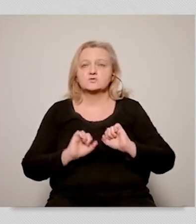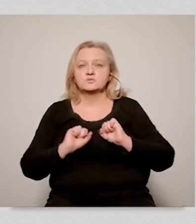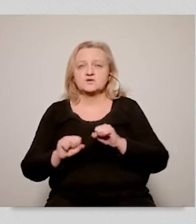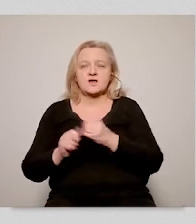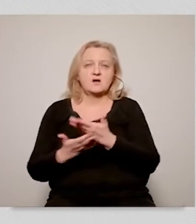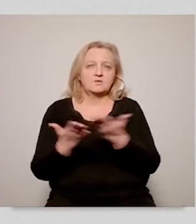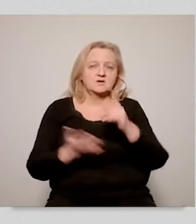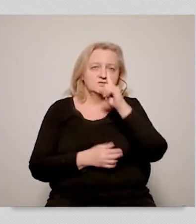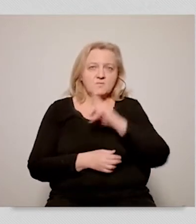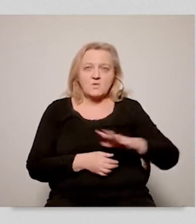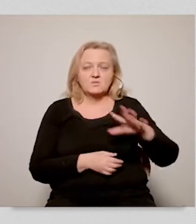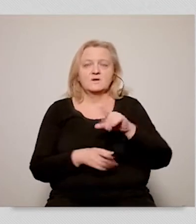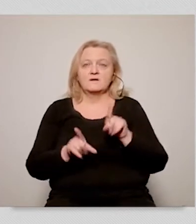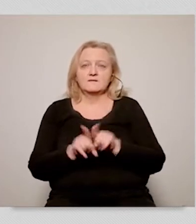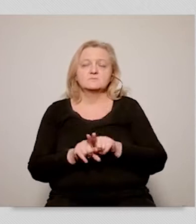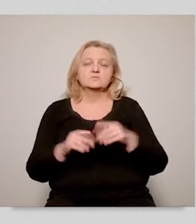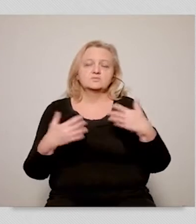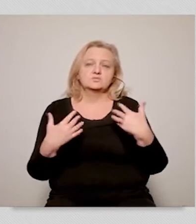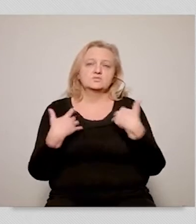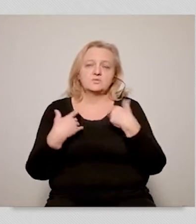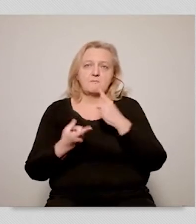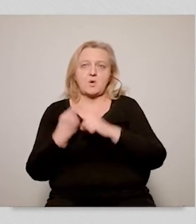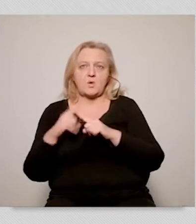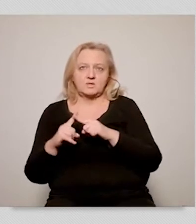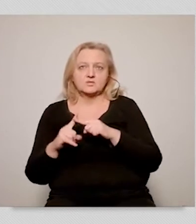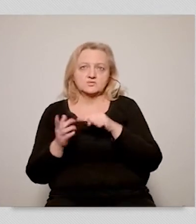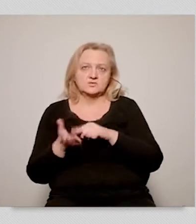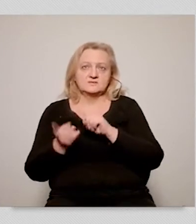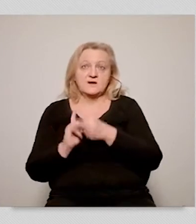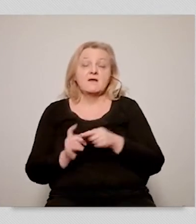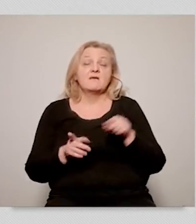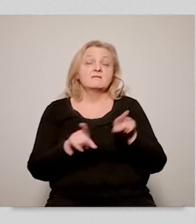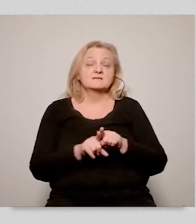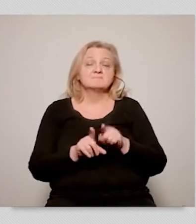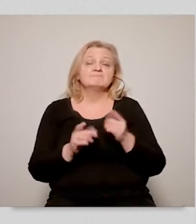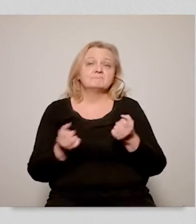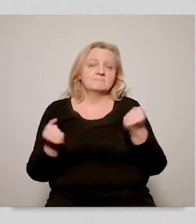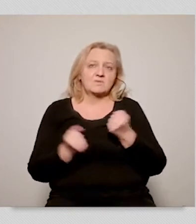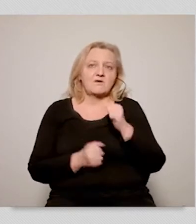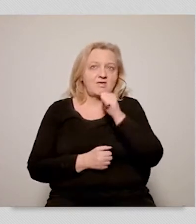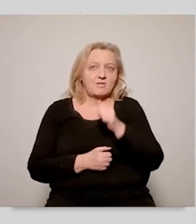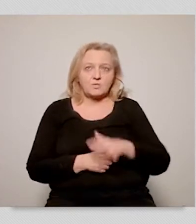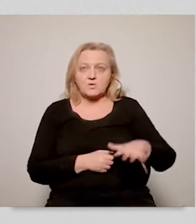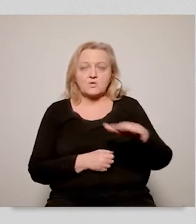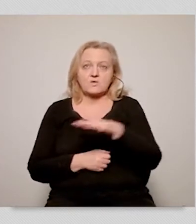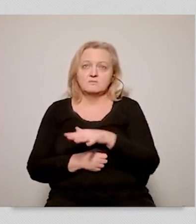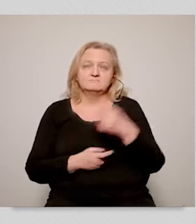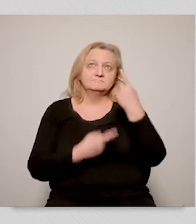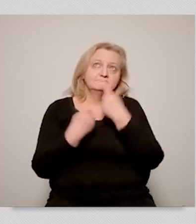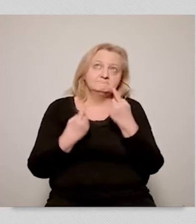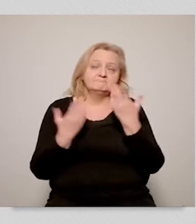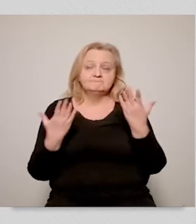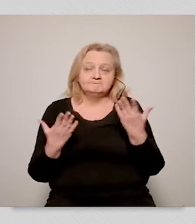społeczeństw i życia politycznego. I tak bardzo jak się w Europie, myślę, że